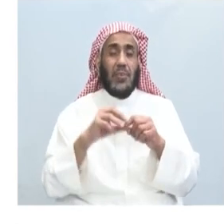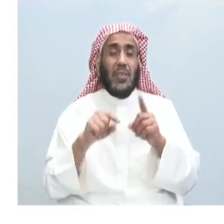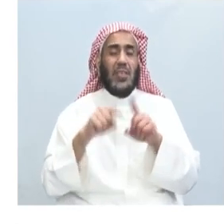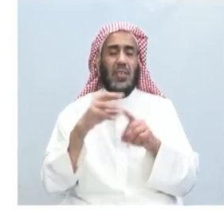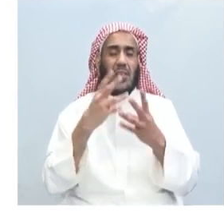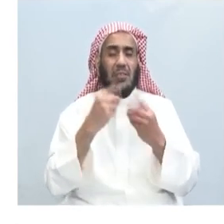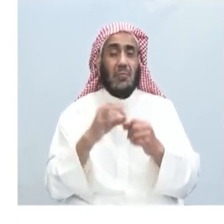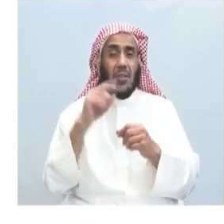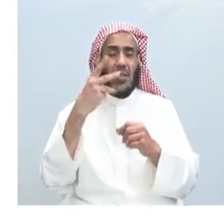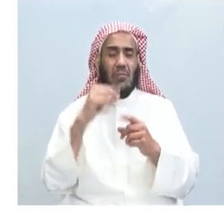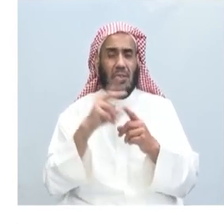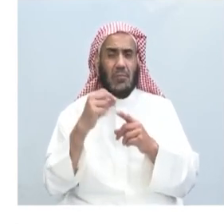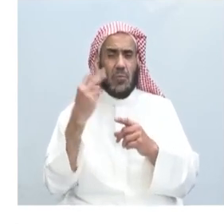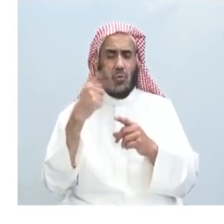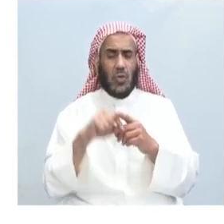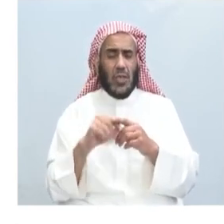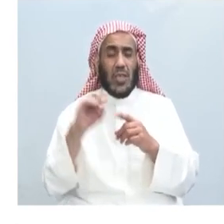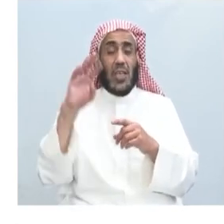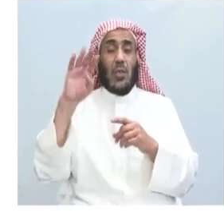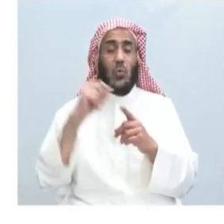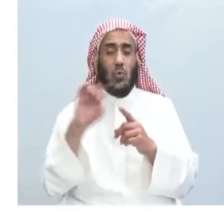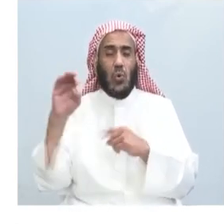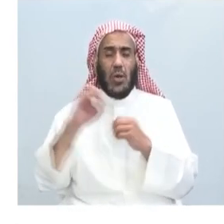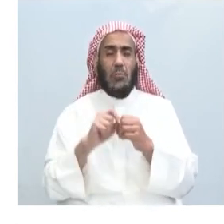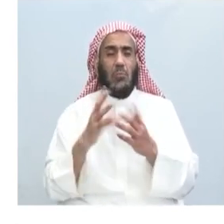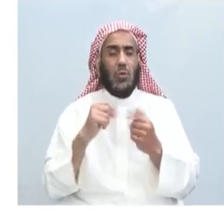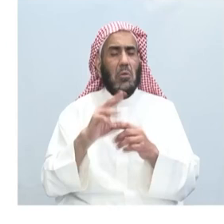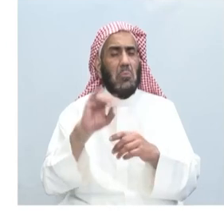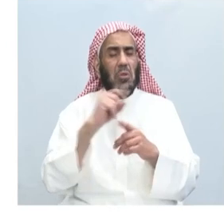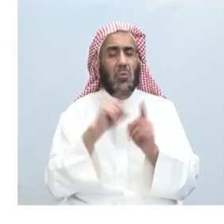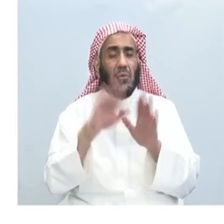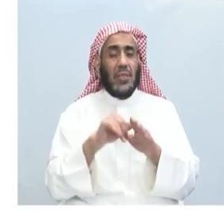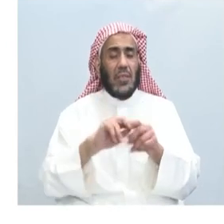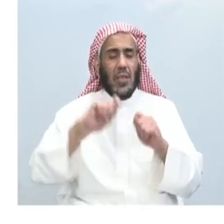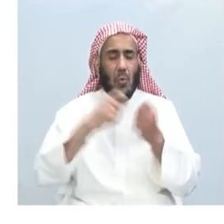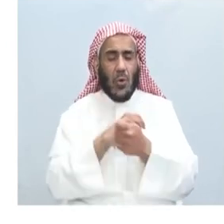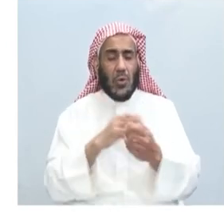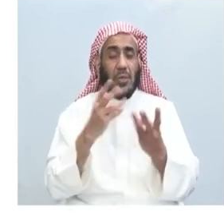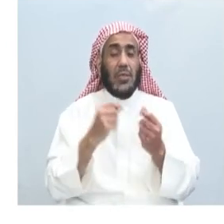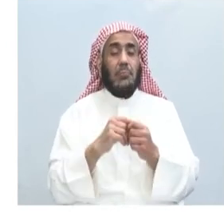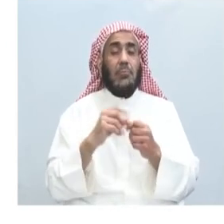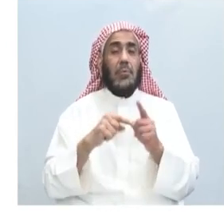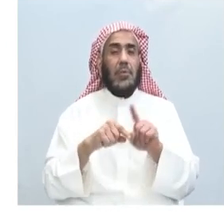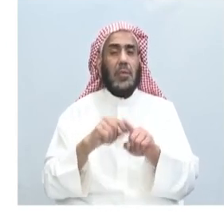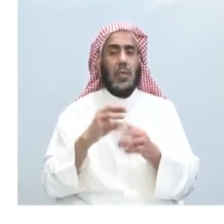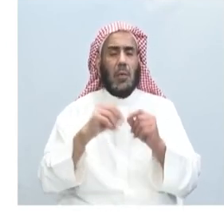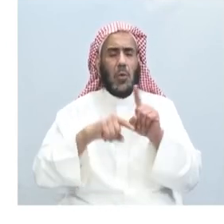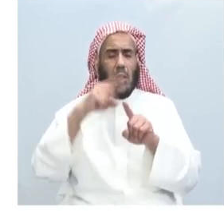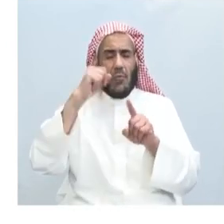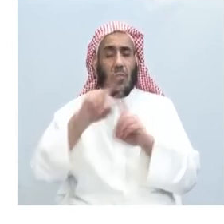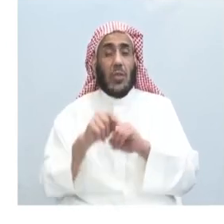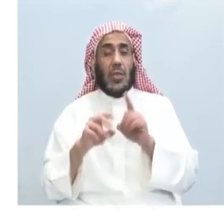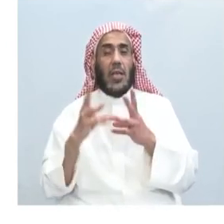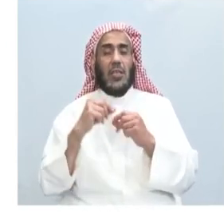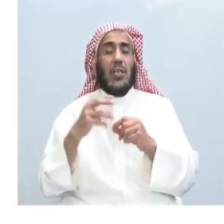الانصهار 3.22 كيلو جول طبعا انا ل اريد هنا المولات اريد تحويله حساب درجه او كميه الحراره فيعطيني